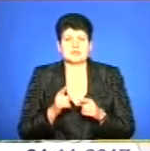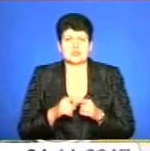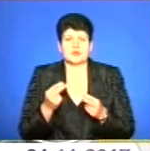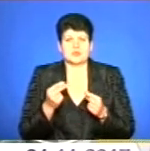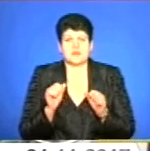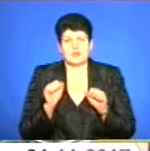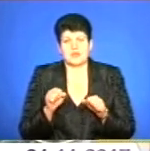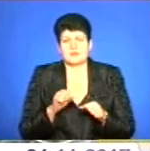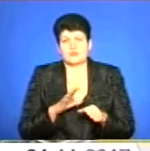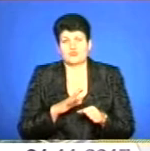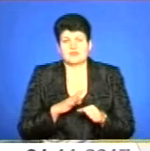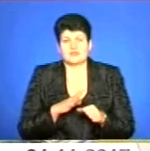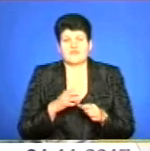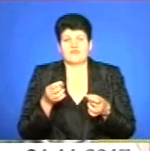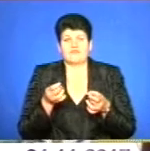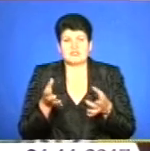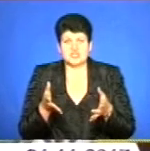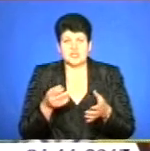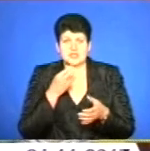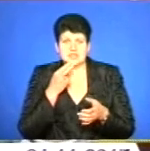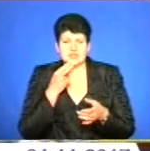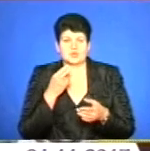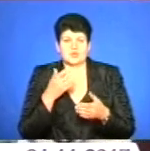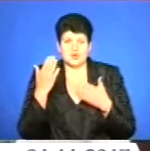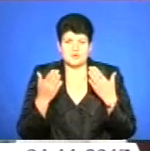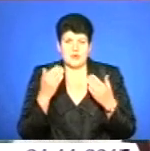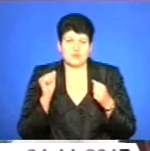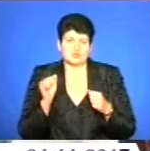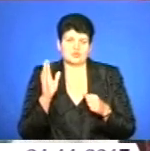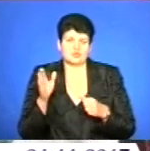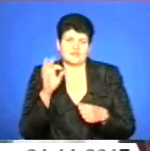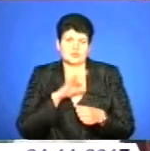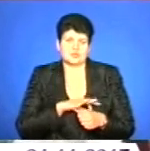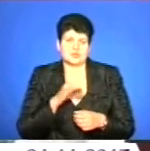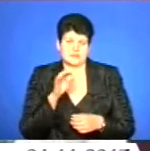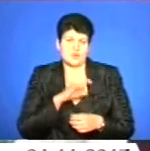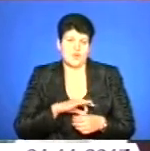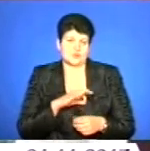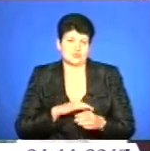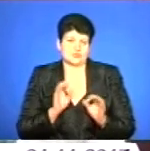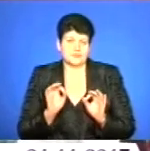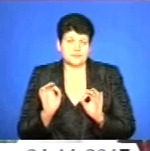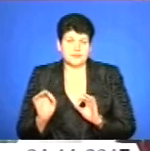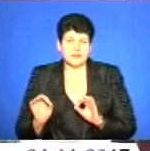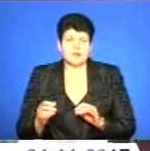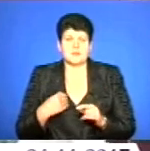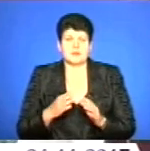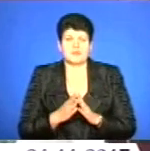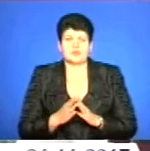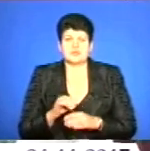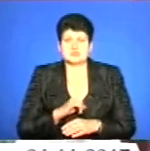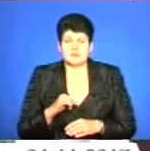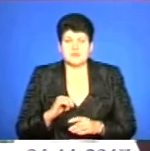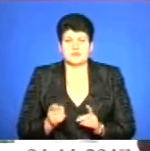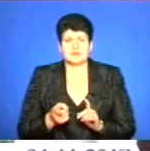могли бути витрачені на їжу і розваги, можуть бути витрачені з якоюсь кориснішою метою. І так само ми доєднуємось до молитви, молимось самі, приєднуємось до